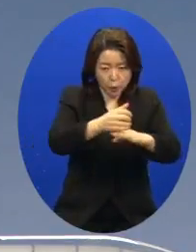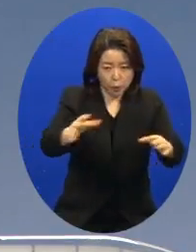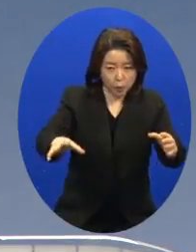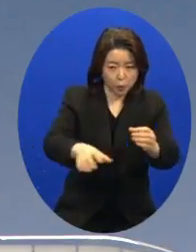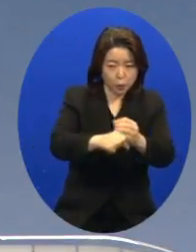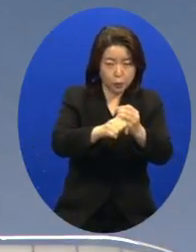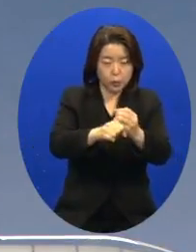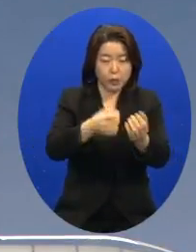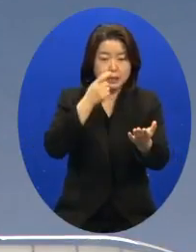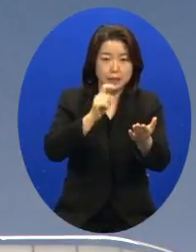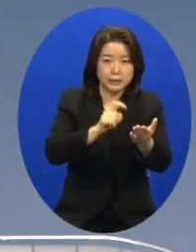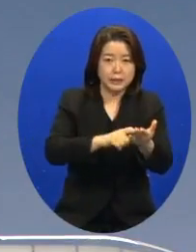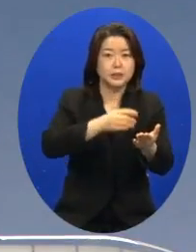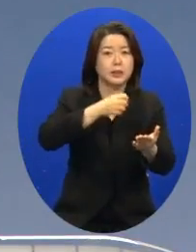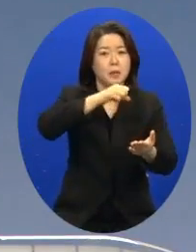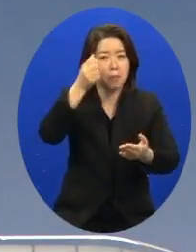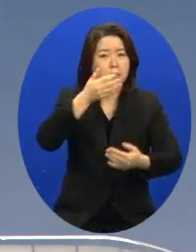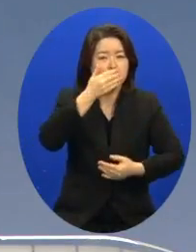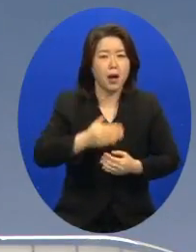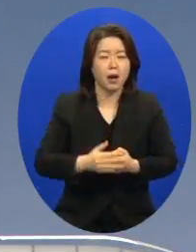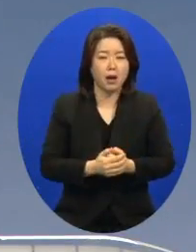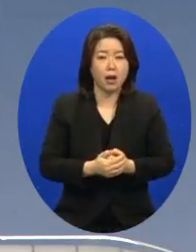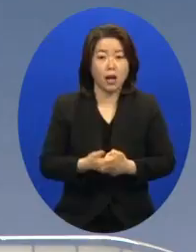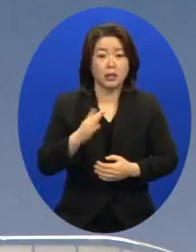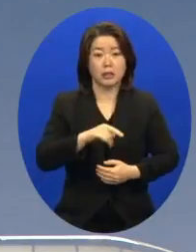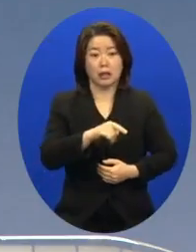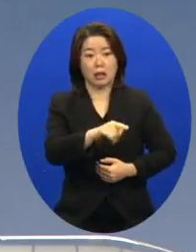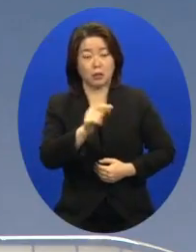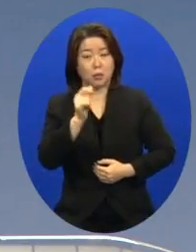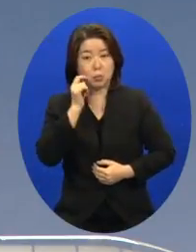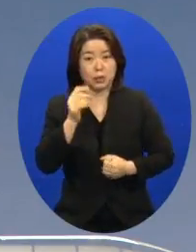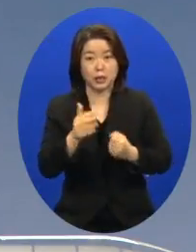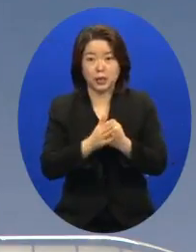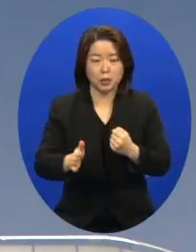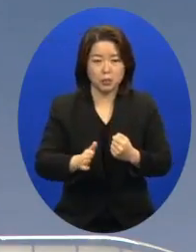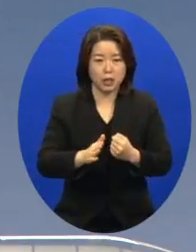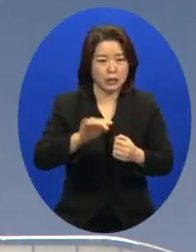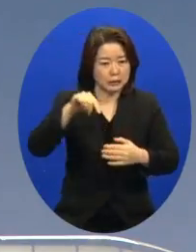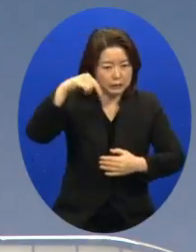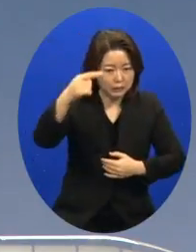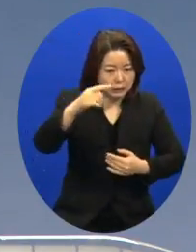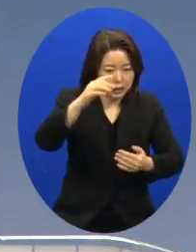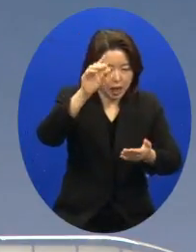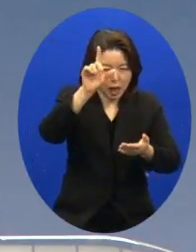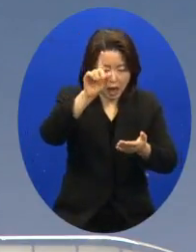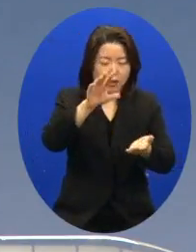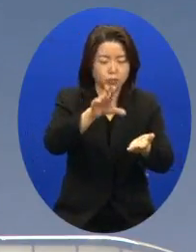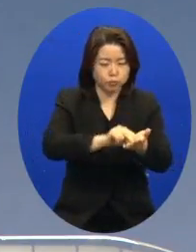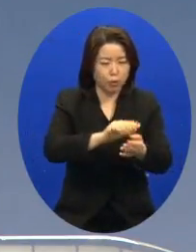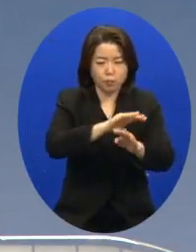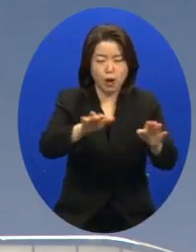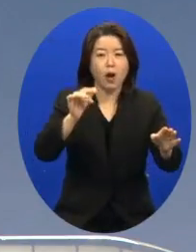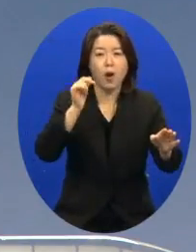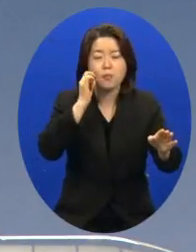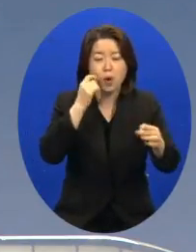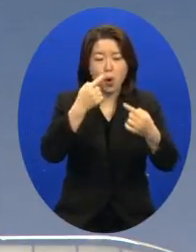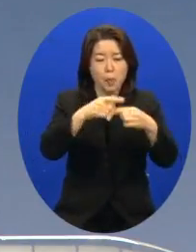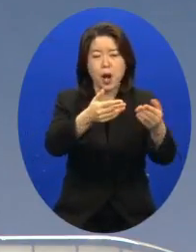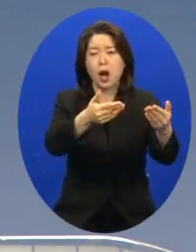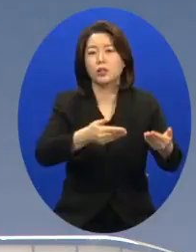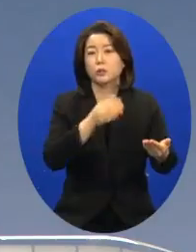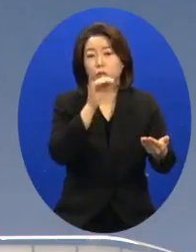얻을 수 있었을 텐데 그걸 못하는 바람에 한 문제도 풀지 못한 것 같다 고 그런 평가를